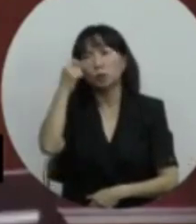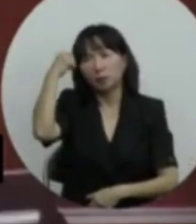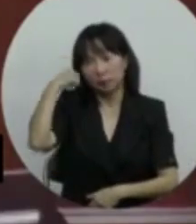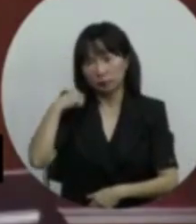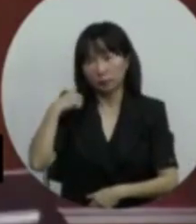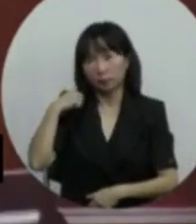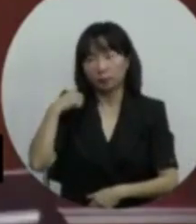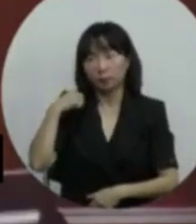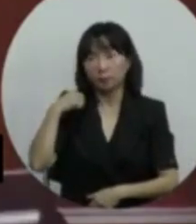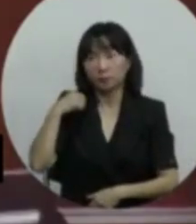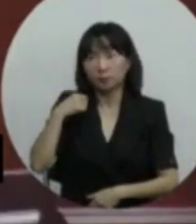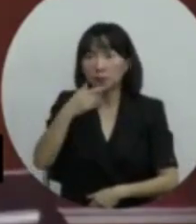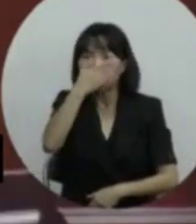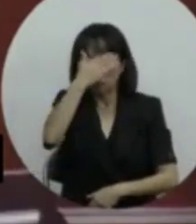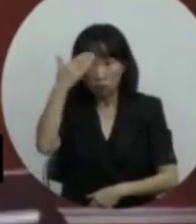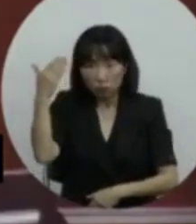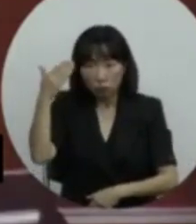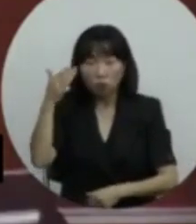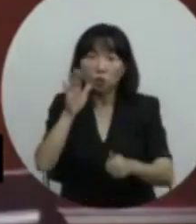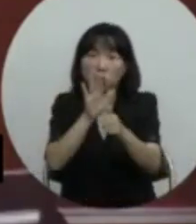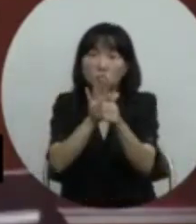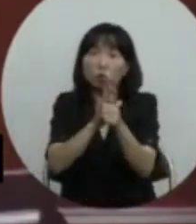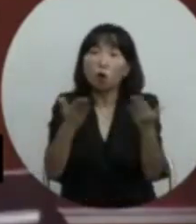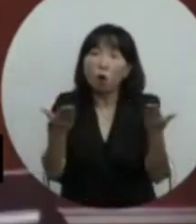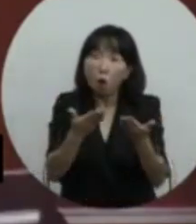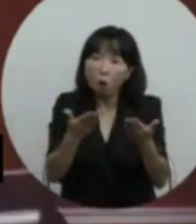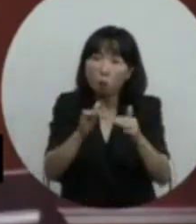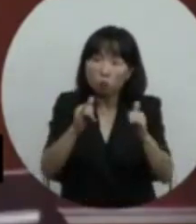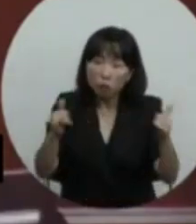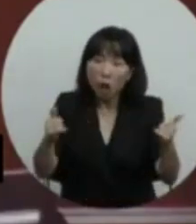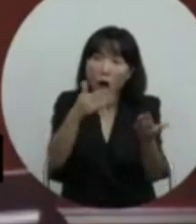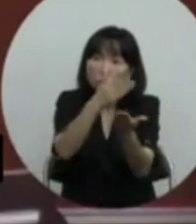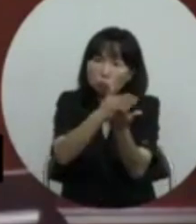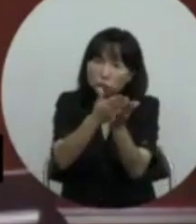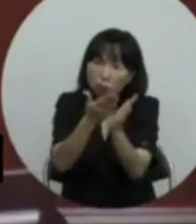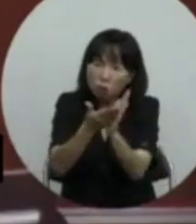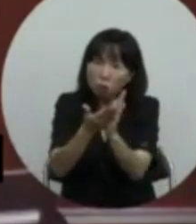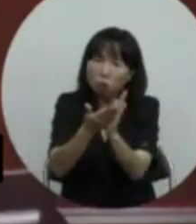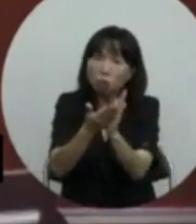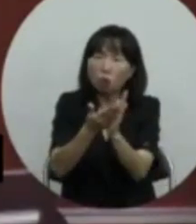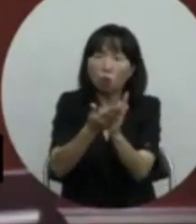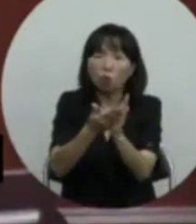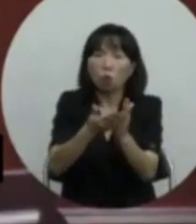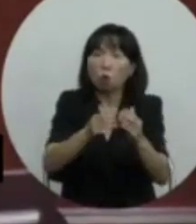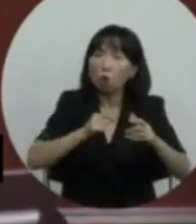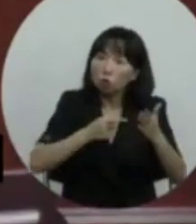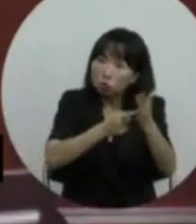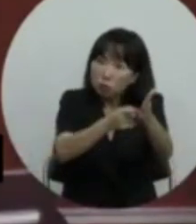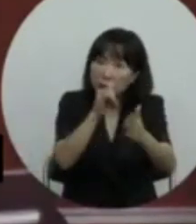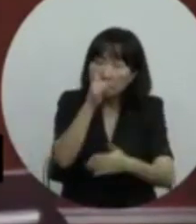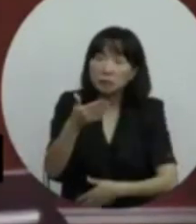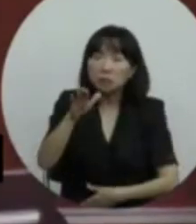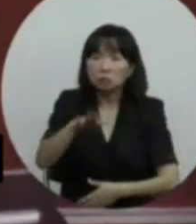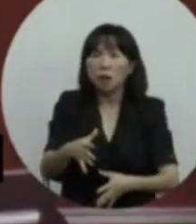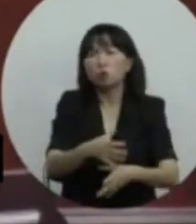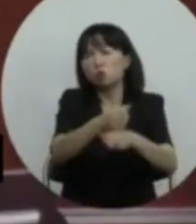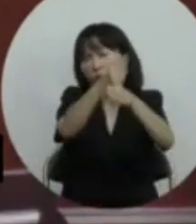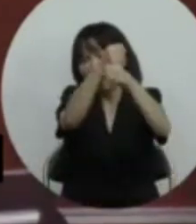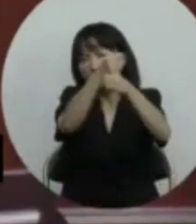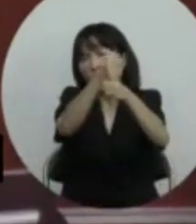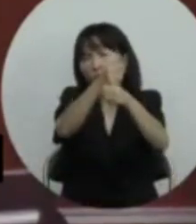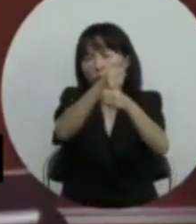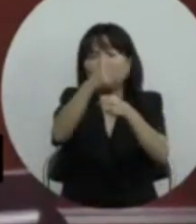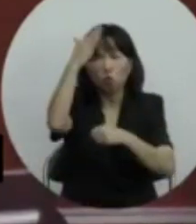같습니다. 청년 지원 업무가 업무에 따라 각 부서별로 분산되어 추진되더라도 총괄적으로 관리할